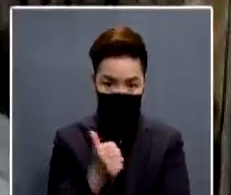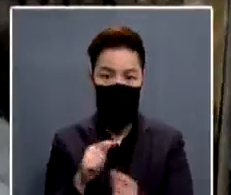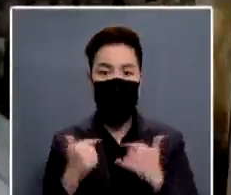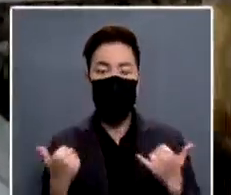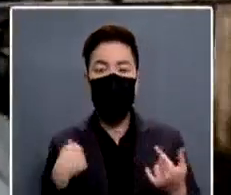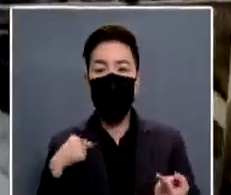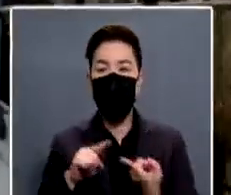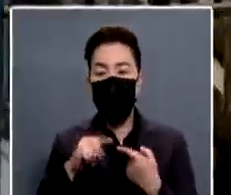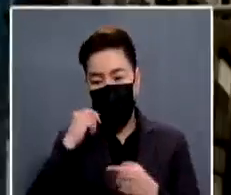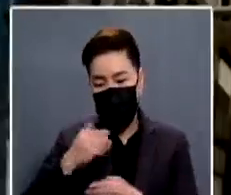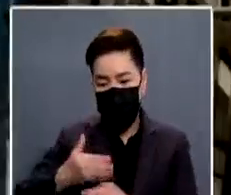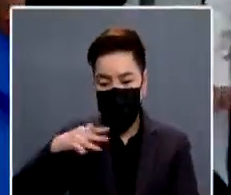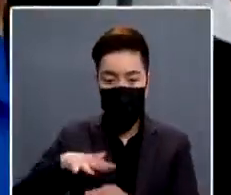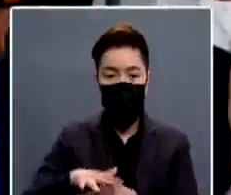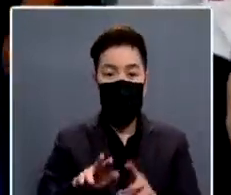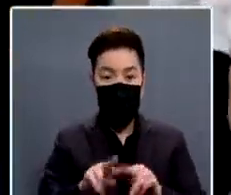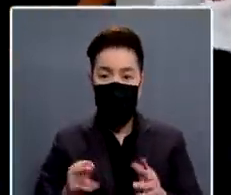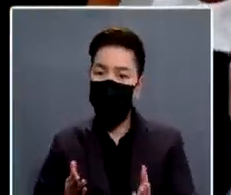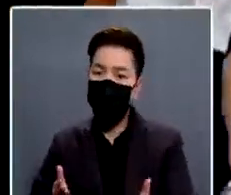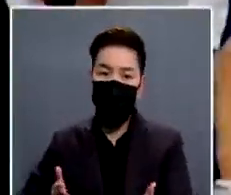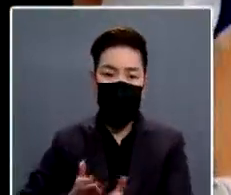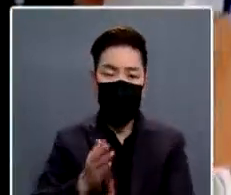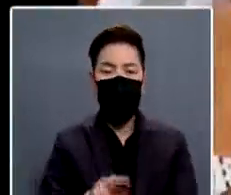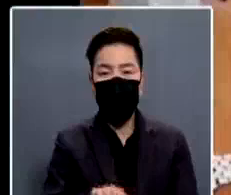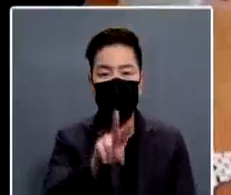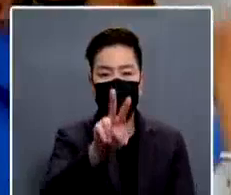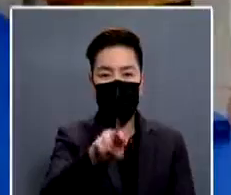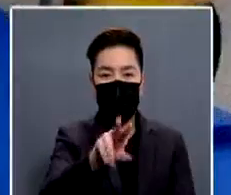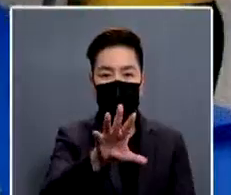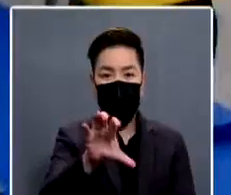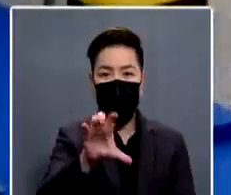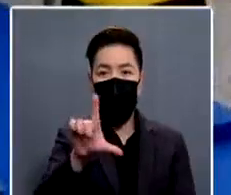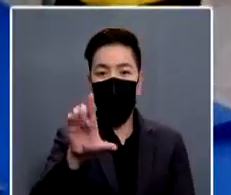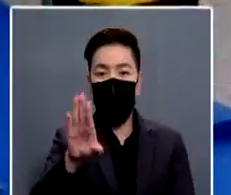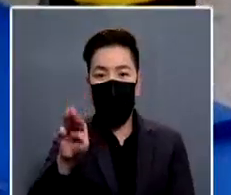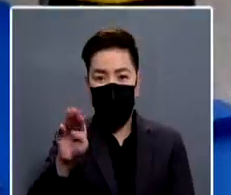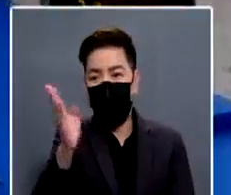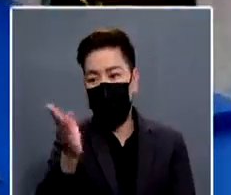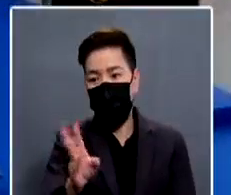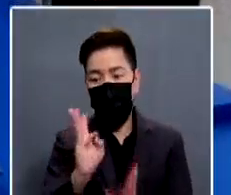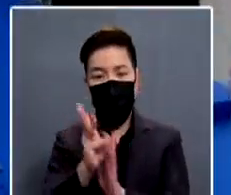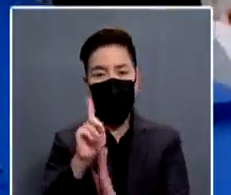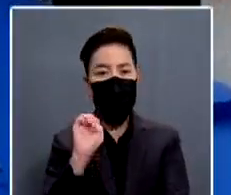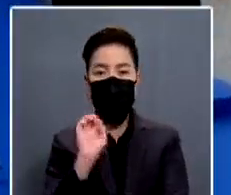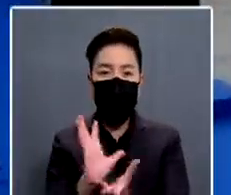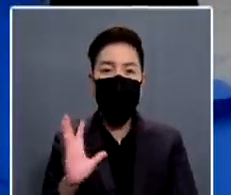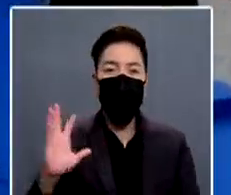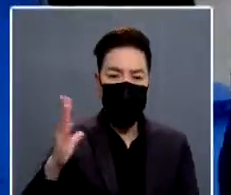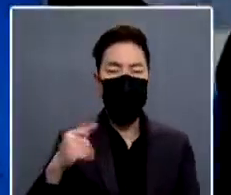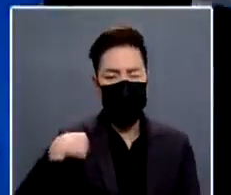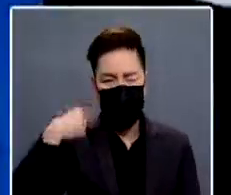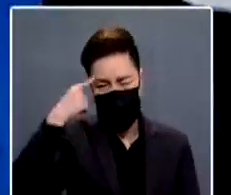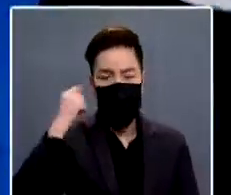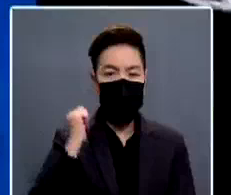น้ำเนี่ยน้ำจะผ่านนนทบุรีไม่เกิน 2,500 ลูกบาศก์เมตรต่อวินาทีเป็นระดับน้ำที่ไม่กระทบเท่าไหร่นะคะยังไหวอยู่นะค